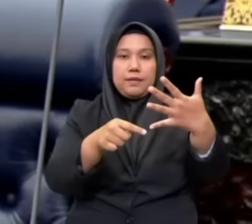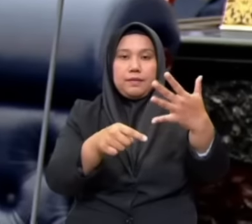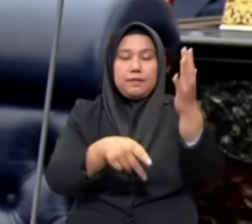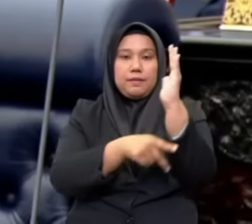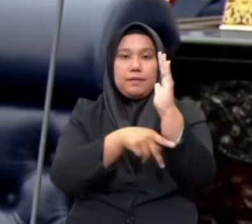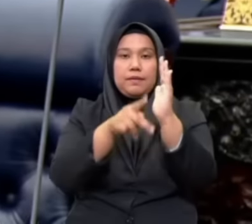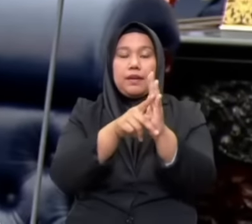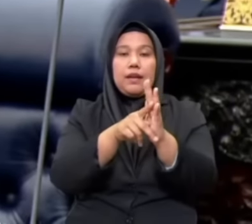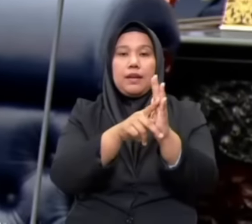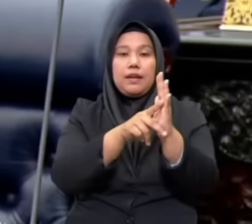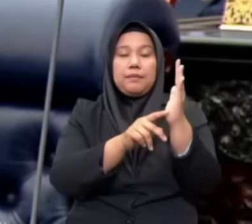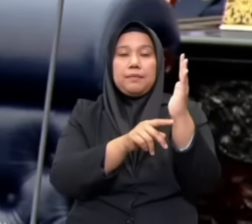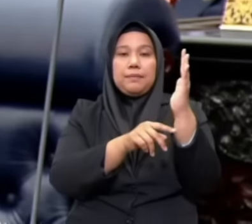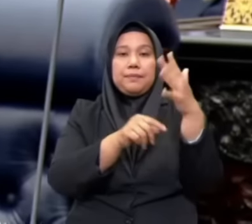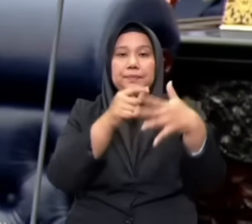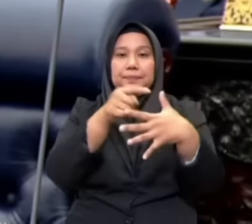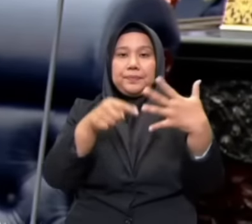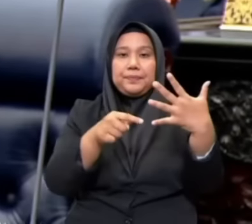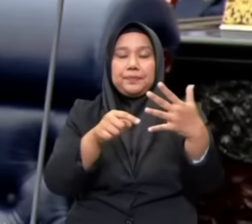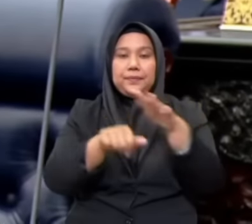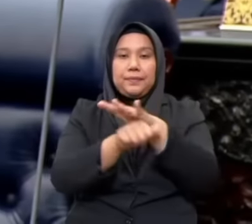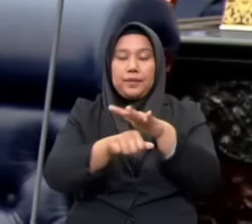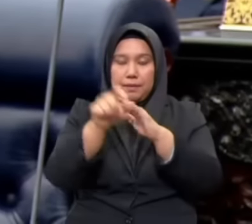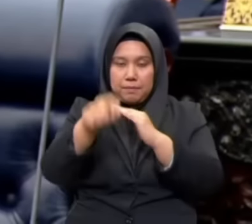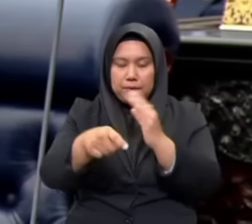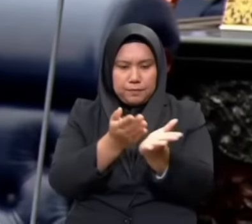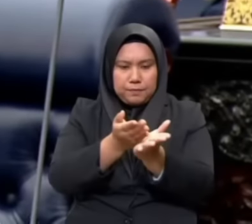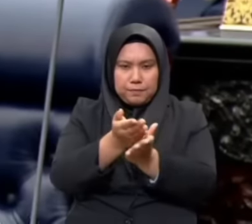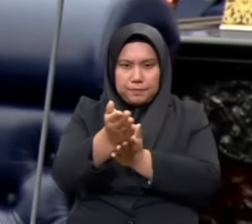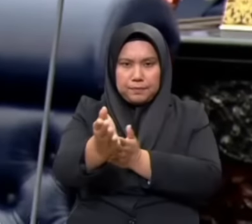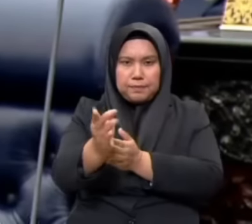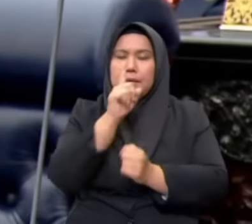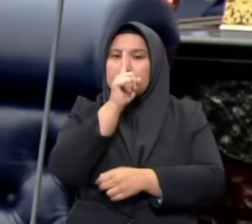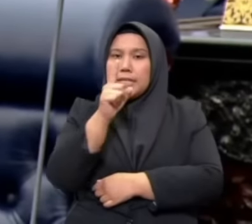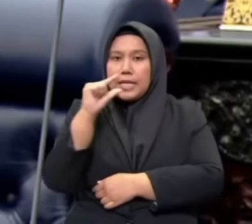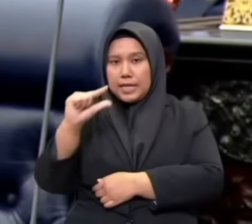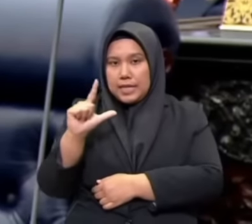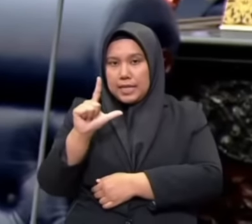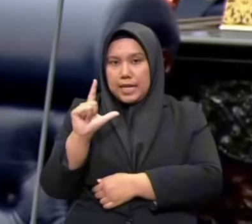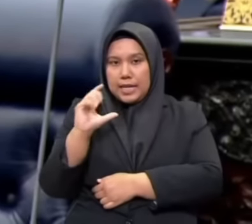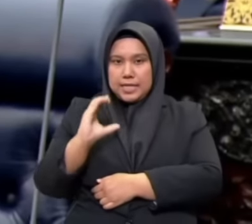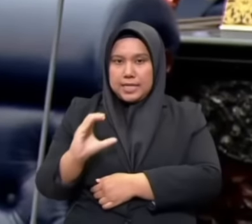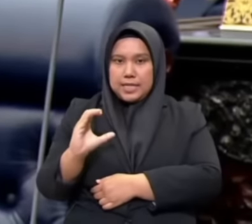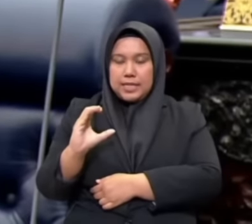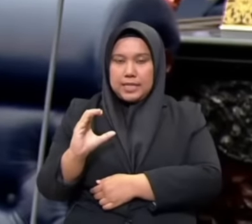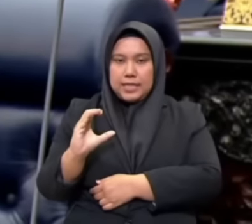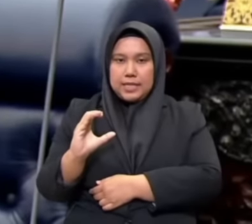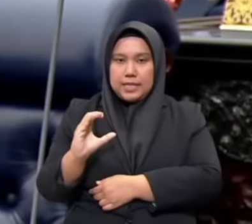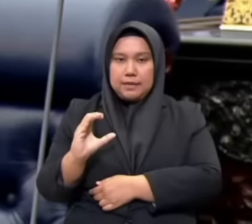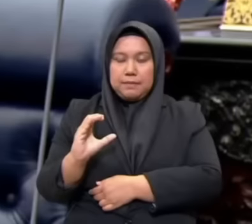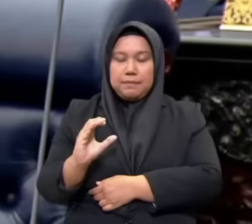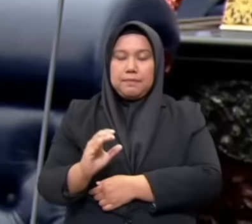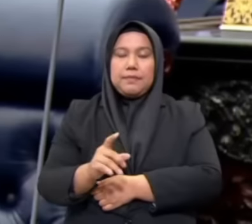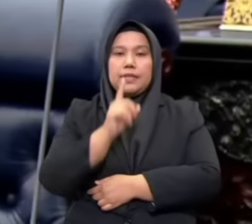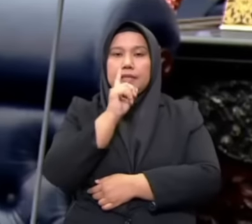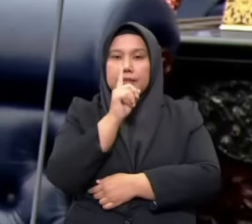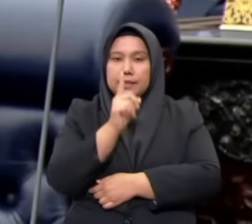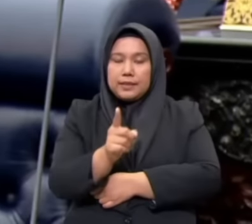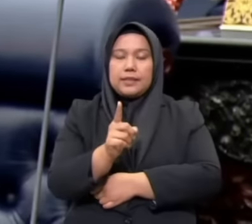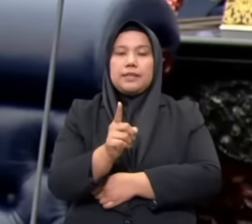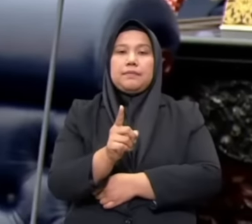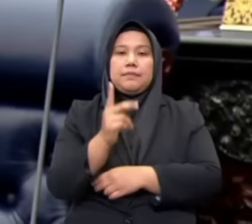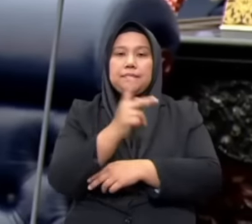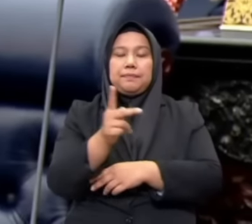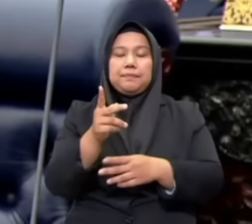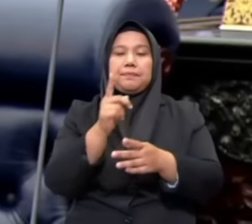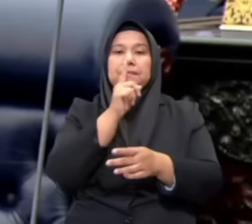kita telusuri. Kenapa? Kerana kita mesti memastikan JLC ini kembali kepada mandate yang sebenar dan dia memberi